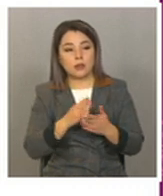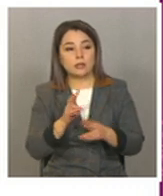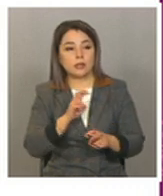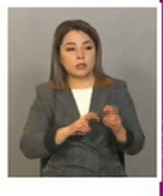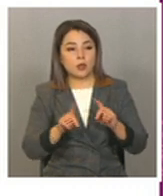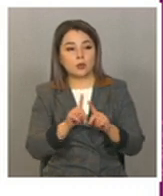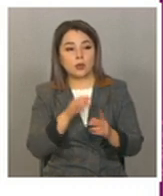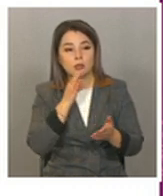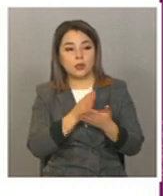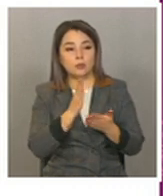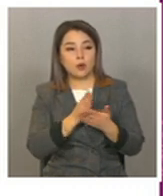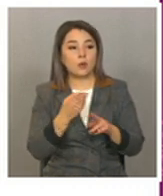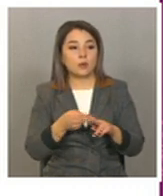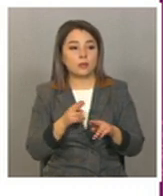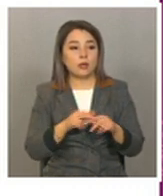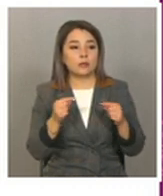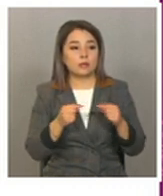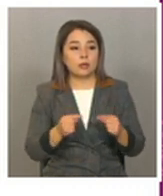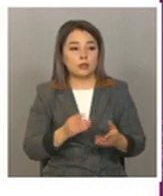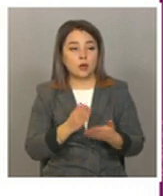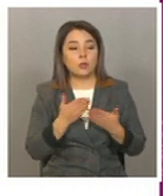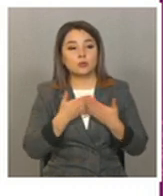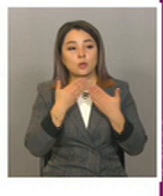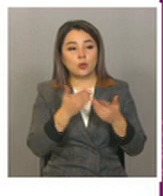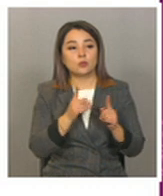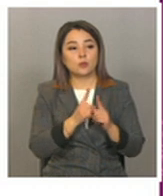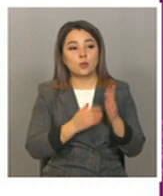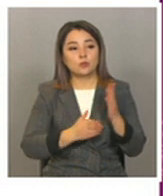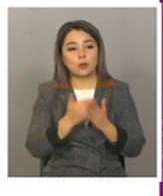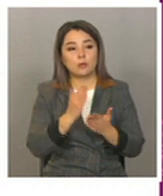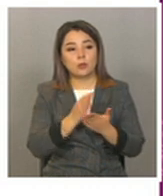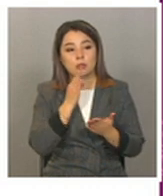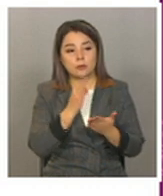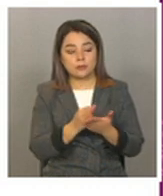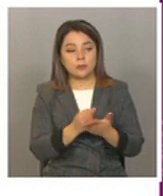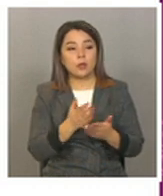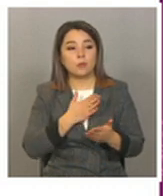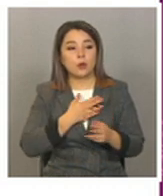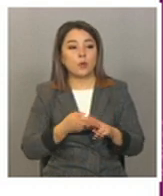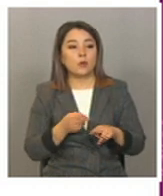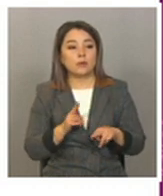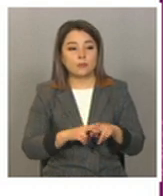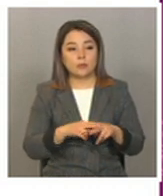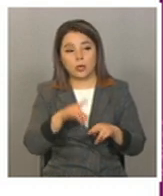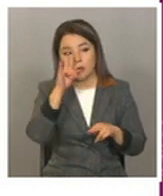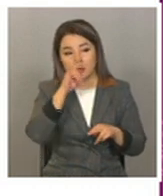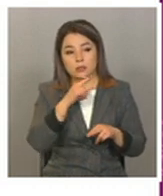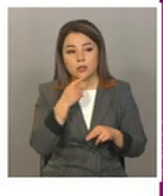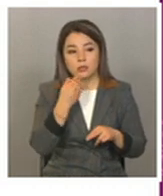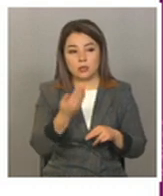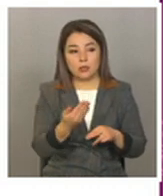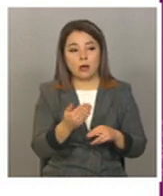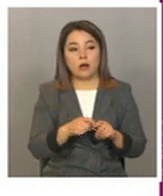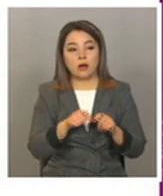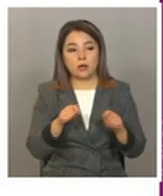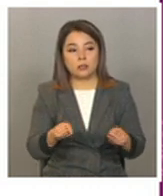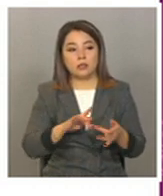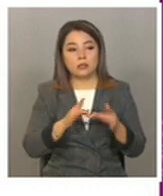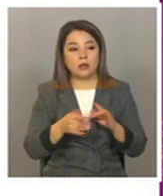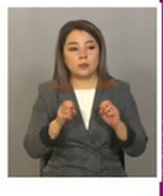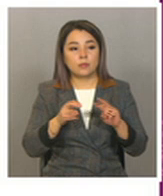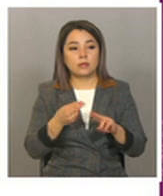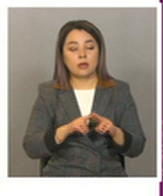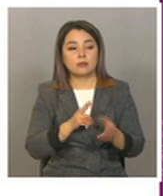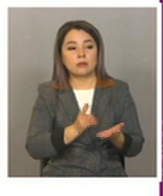болса, соған сәйкес сұраныста жоғары болады. Мен оны қазақ тілінде ашылып жатқан сайттармен